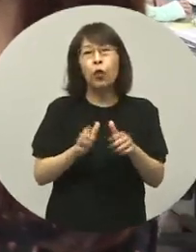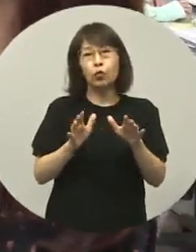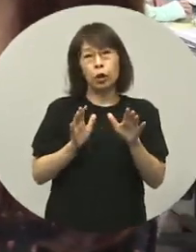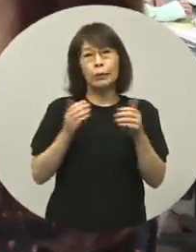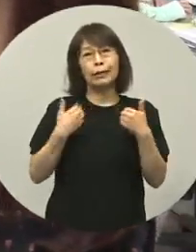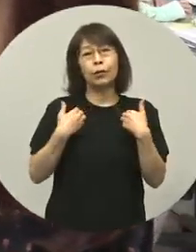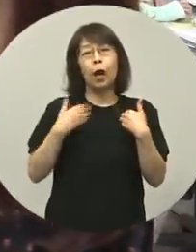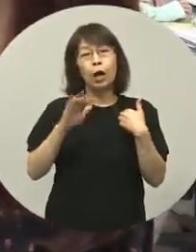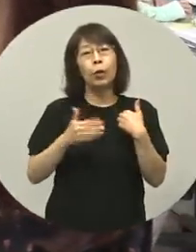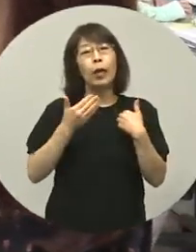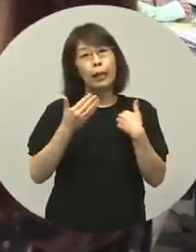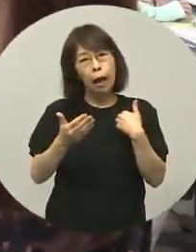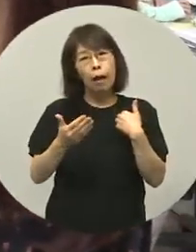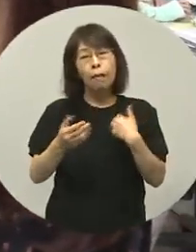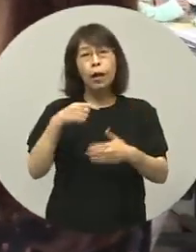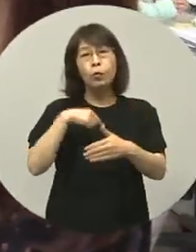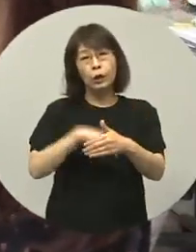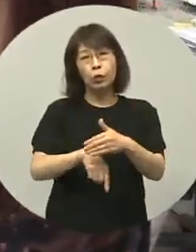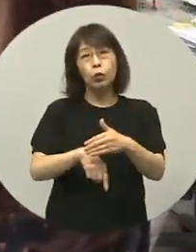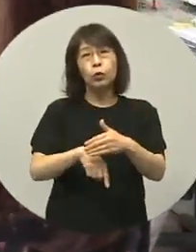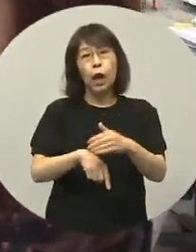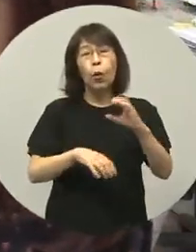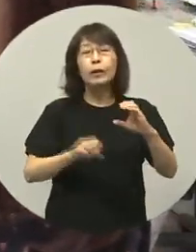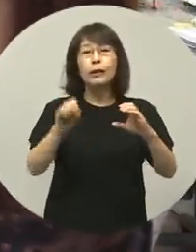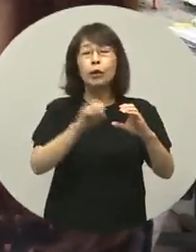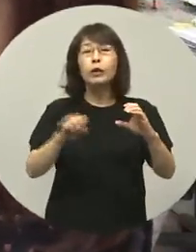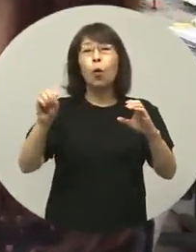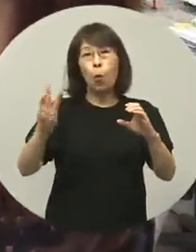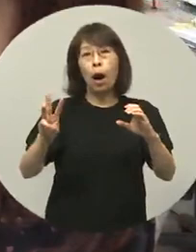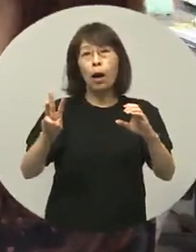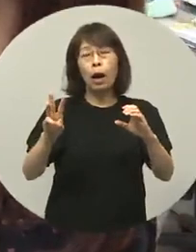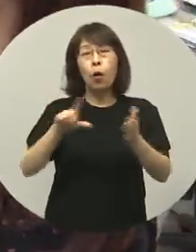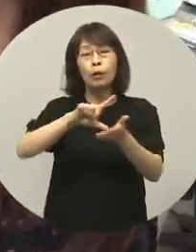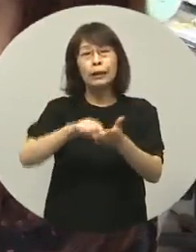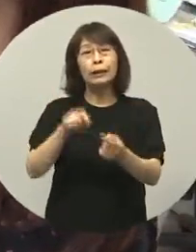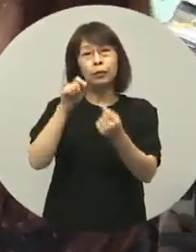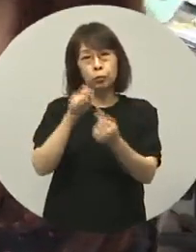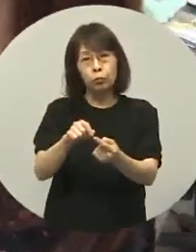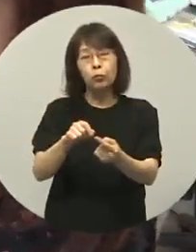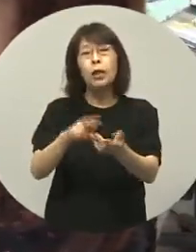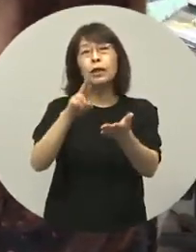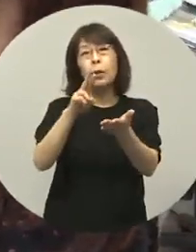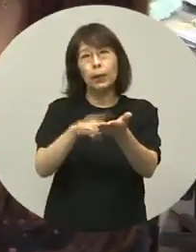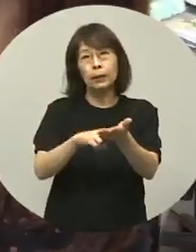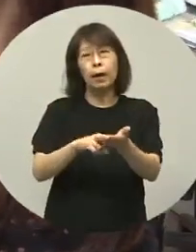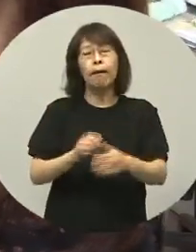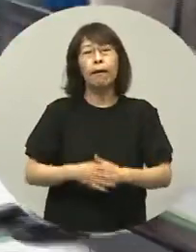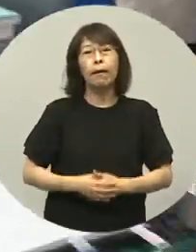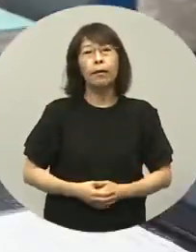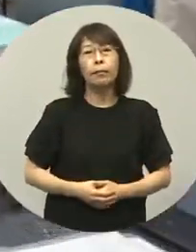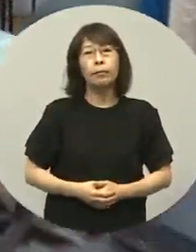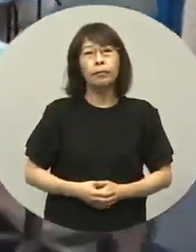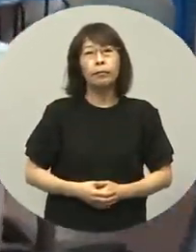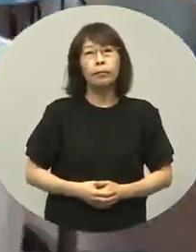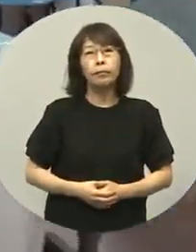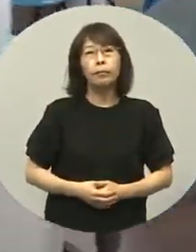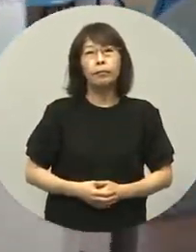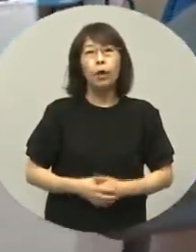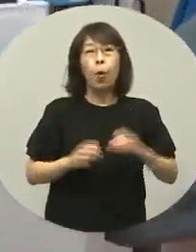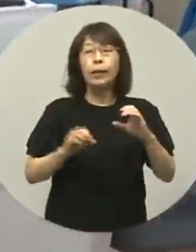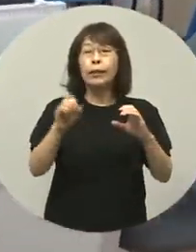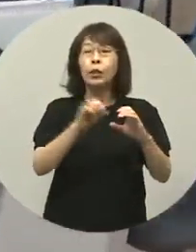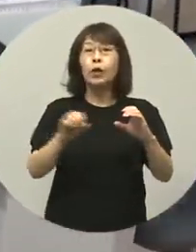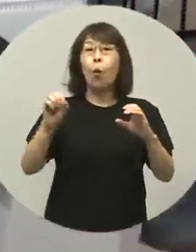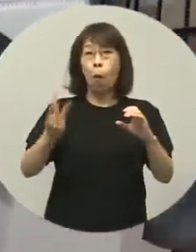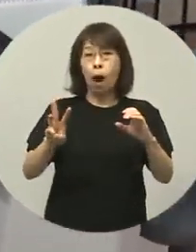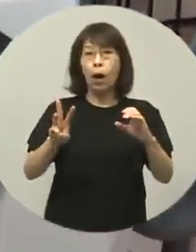じゃないか、そういったところからコミュニティソーシャルワーカーを地域に配置していこうというふうに考えました。 コミュニティソーシャ